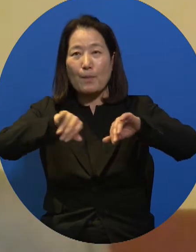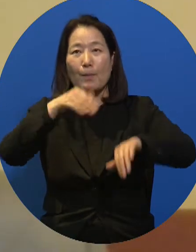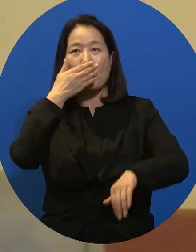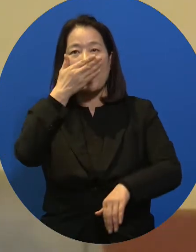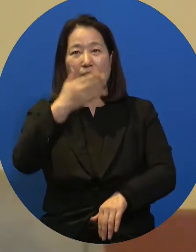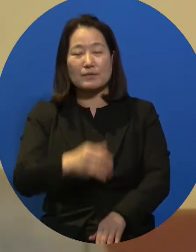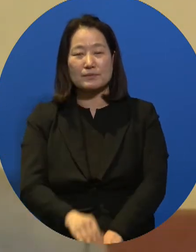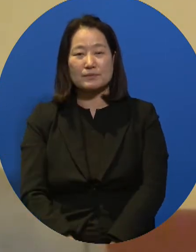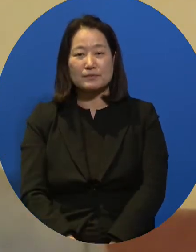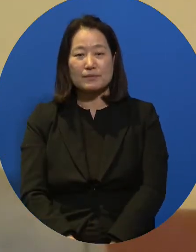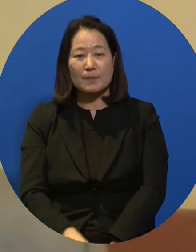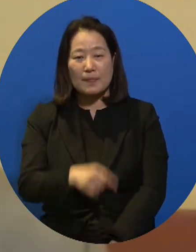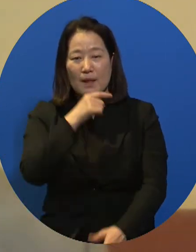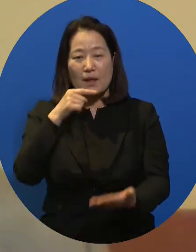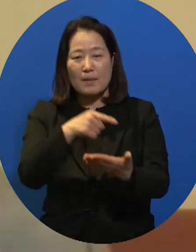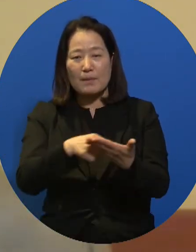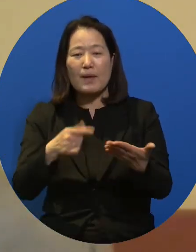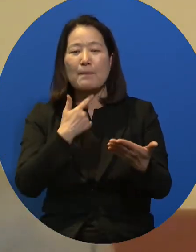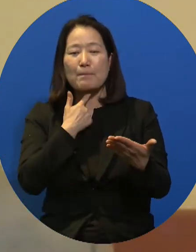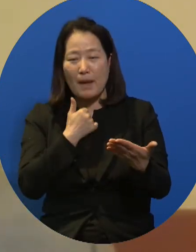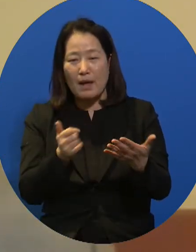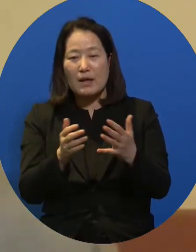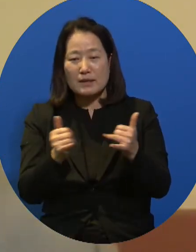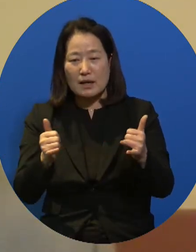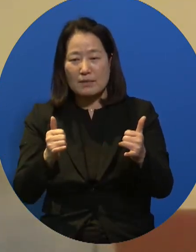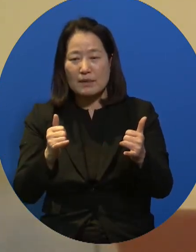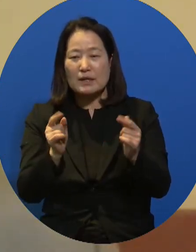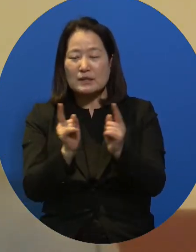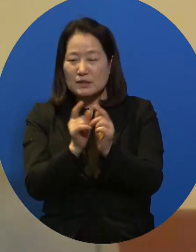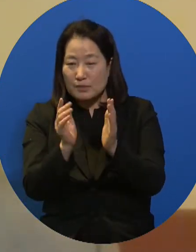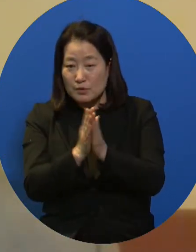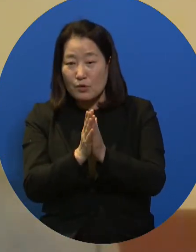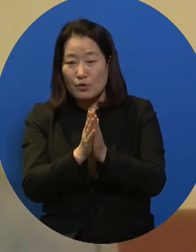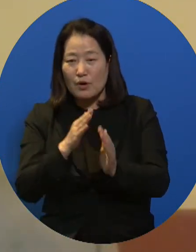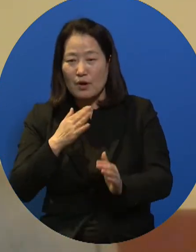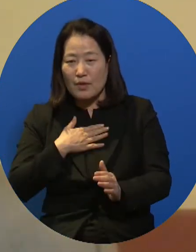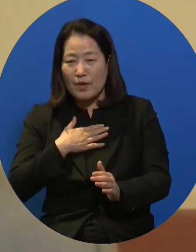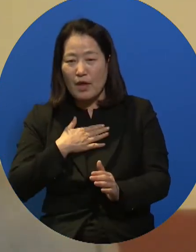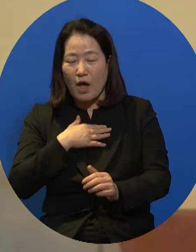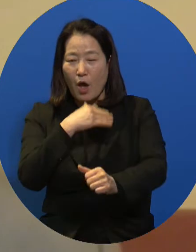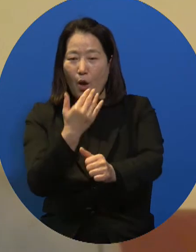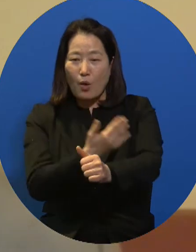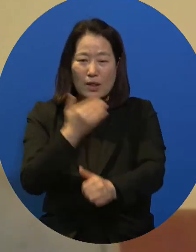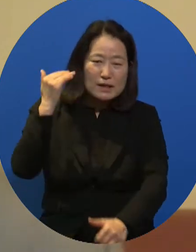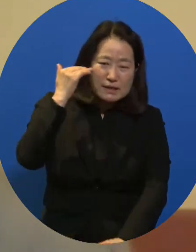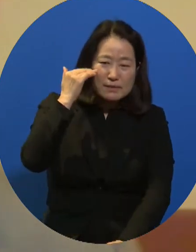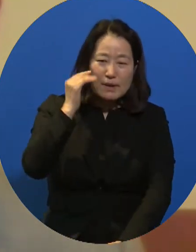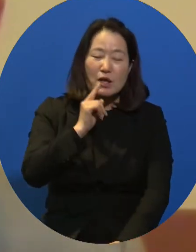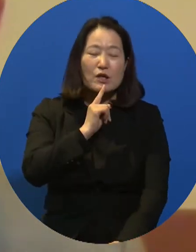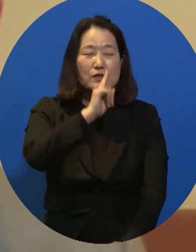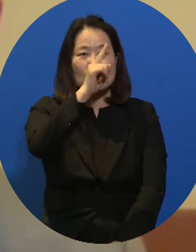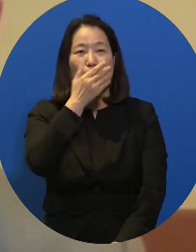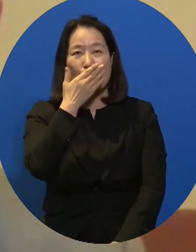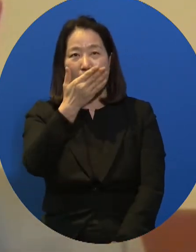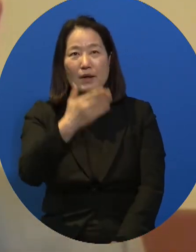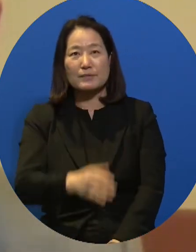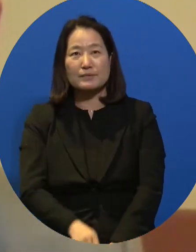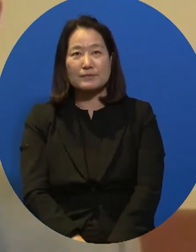또 피해자들이 직접적으로 자신들의 권리 침해를 신고할 수 있습니다. 다시